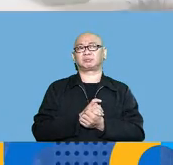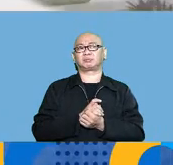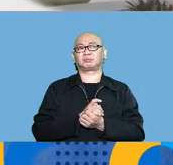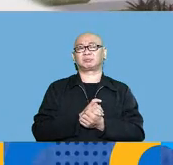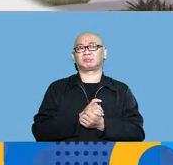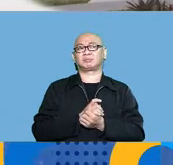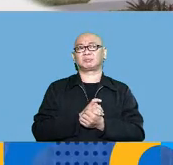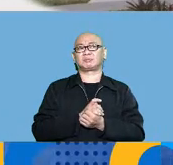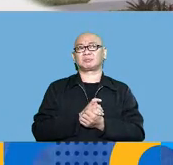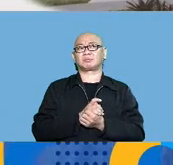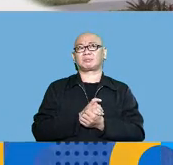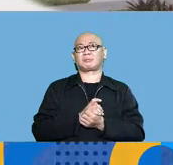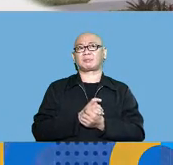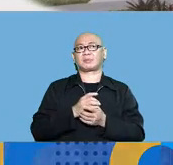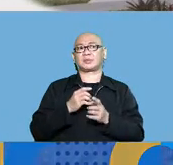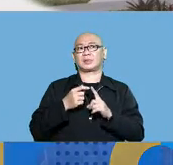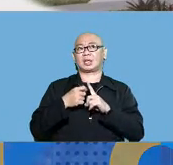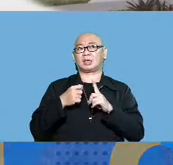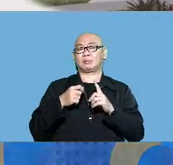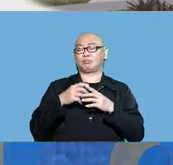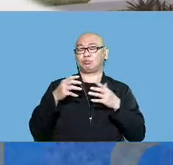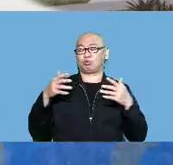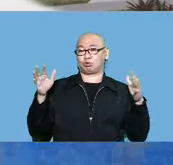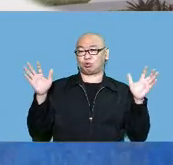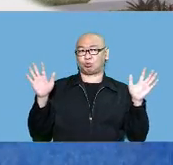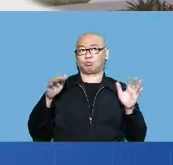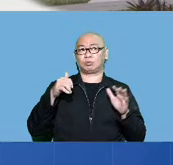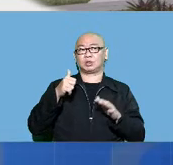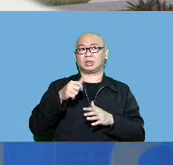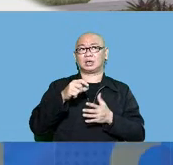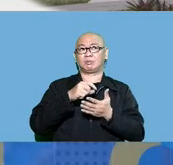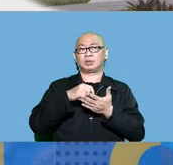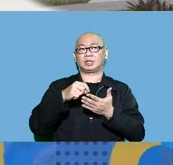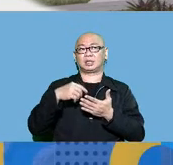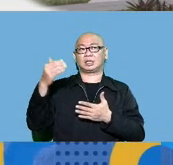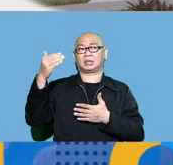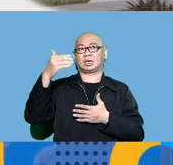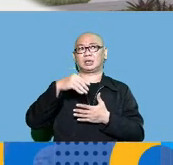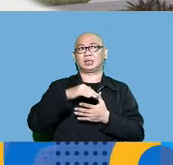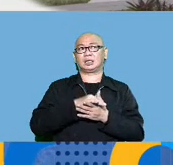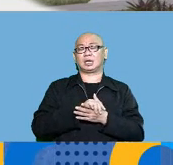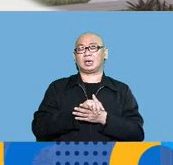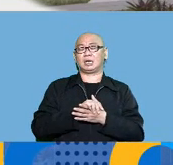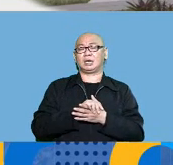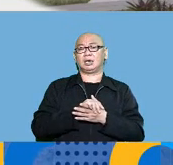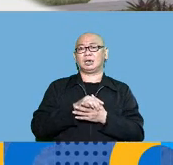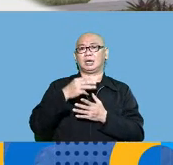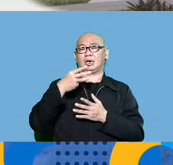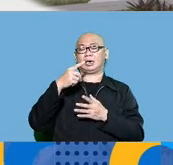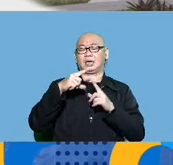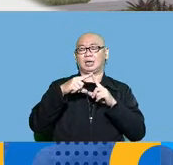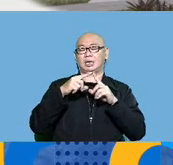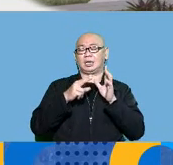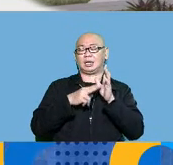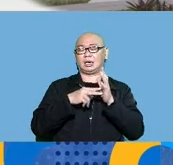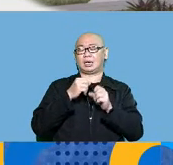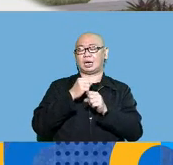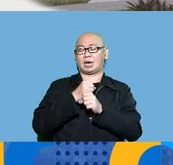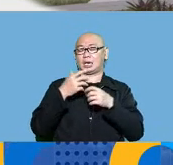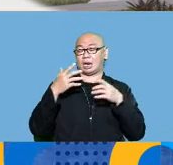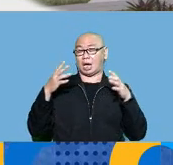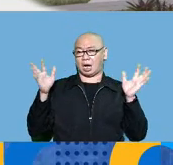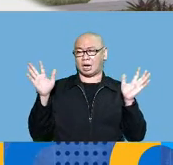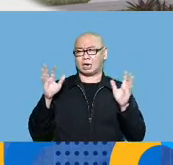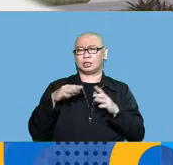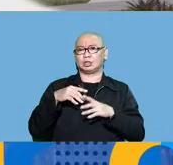Kemudian dari taksa burung, kita bisa mencatat kehadiran elang Jawa, Nisaetus bartelsi.